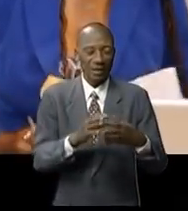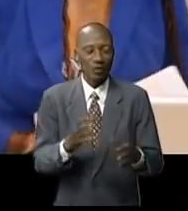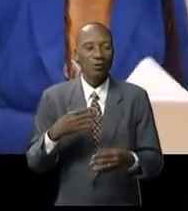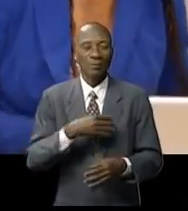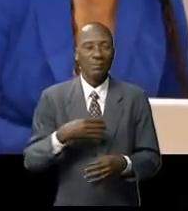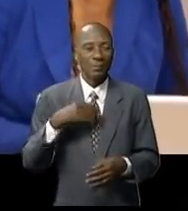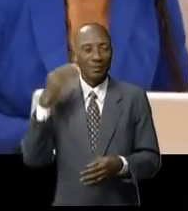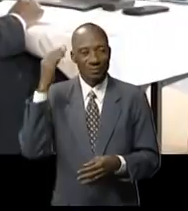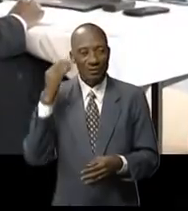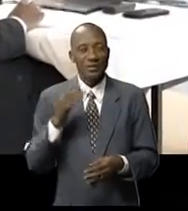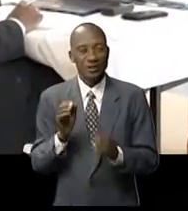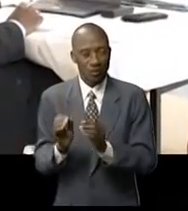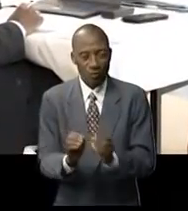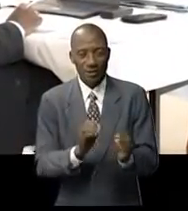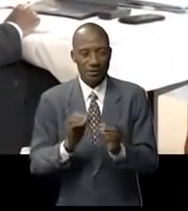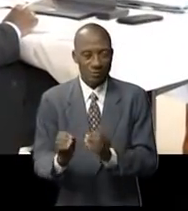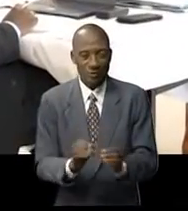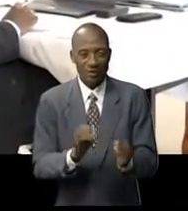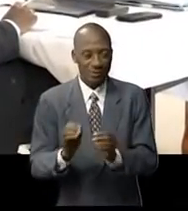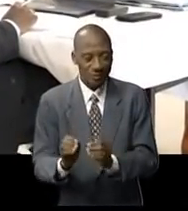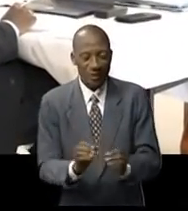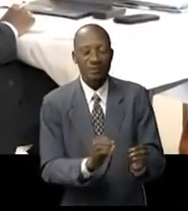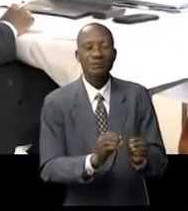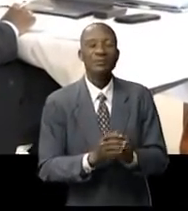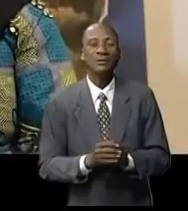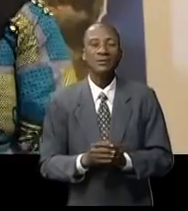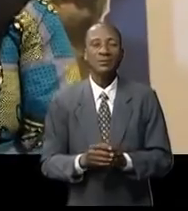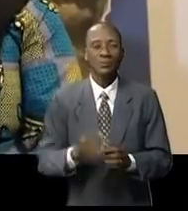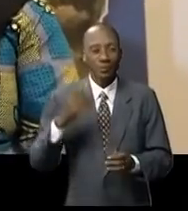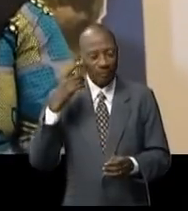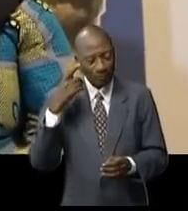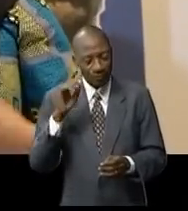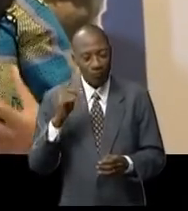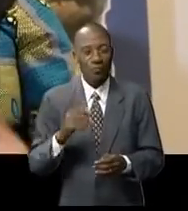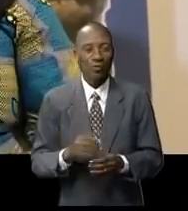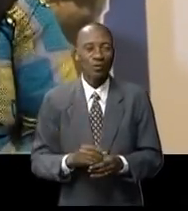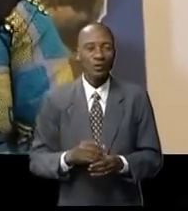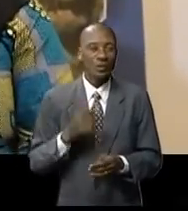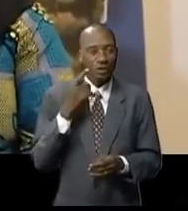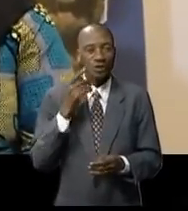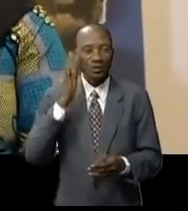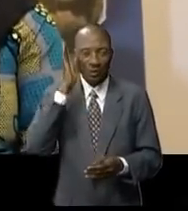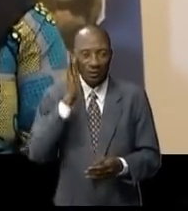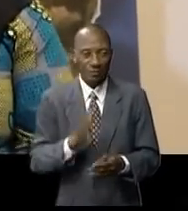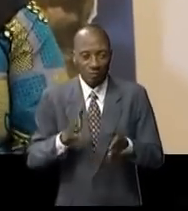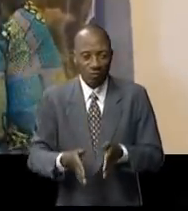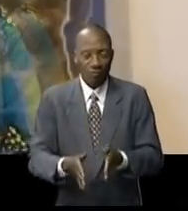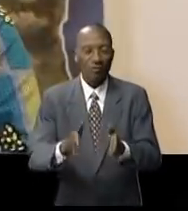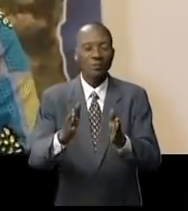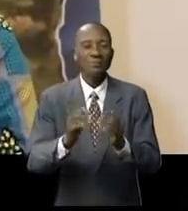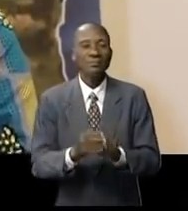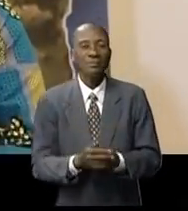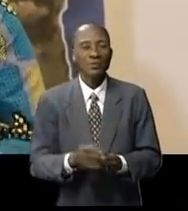faire asseoir Fonared sur un cadre juridique qui va lui permettre de brasser tous ces fonds-là